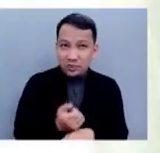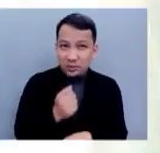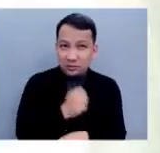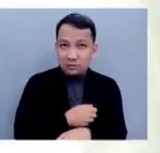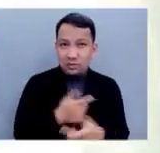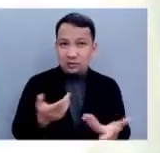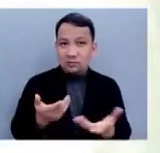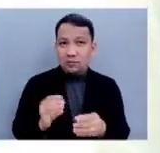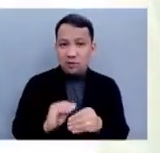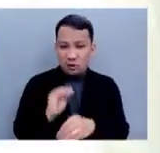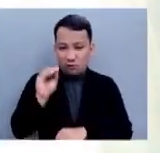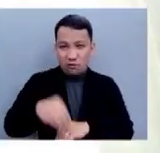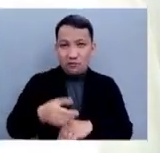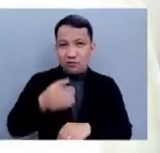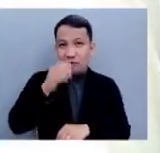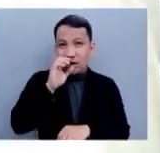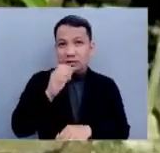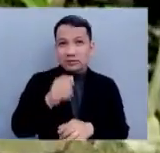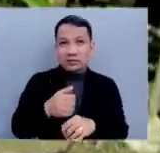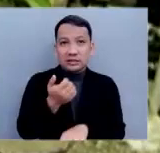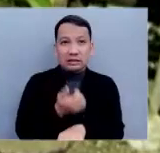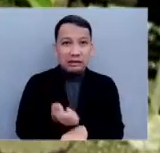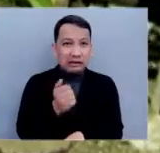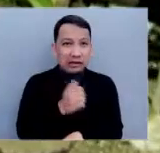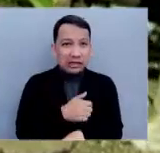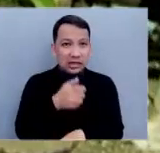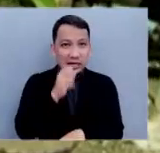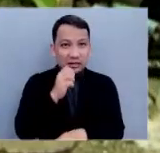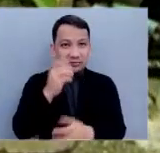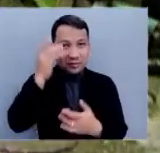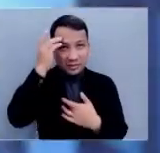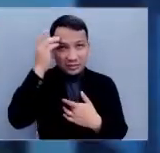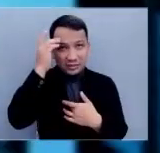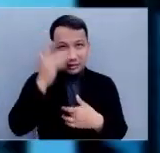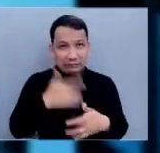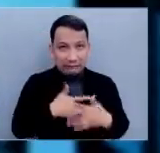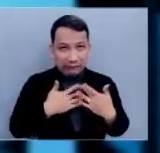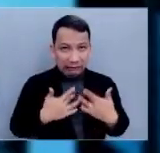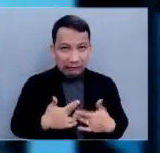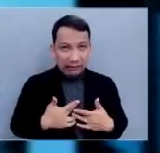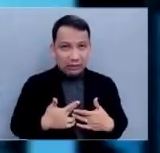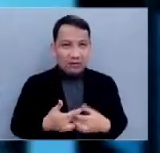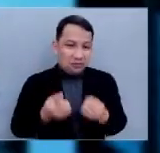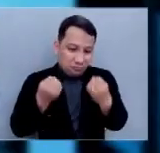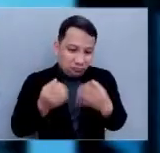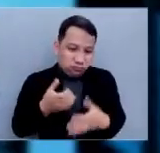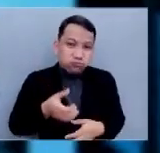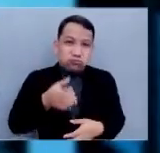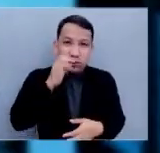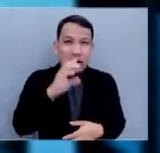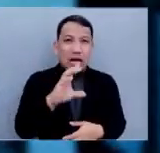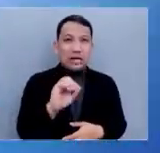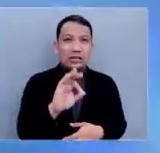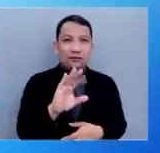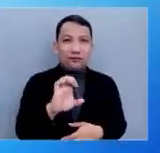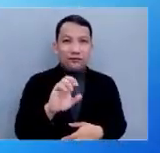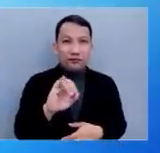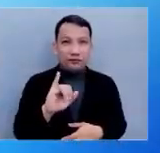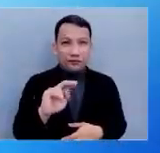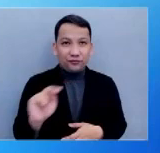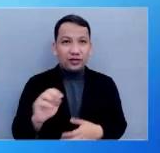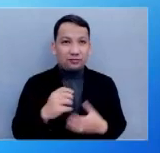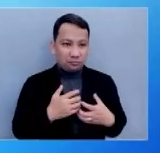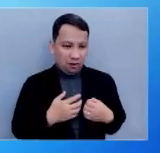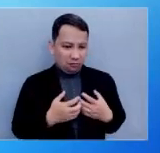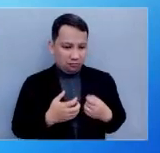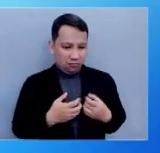ng sobra-sobrang pag-inom ng energy drink ang sakit sa puso. Sa dami ng caffeine ng energy drink, nakakaranas